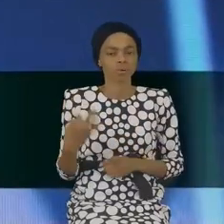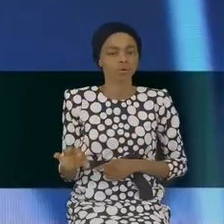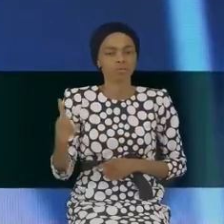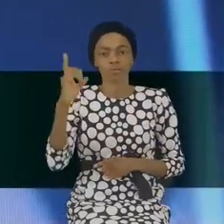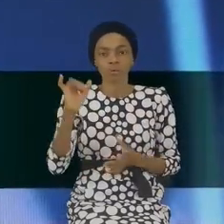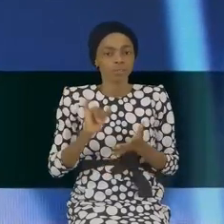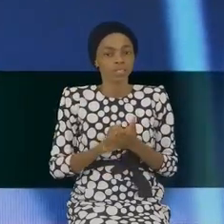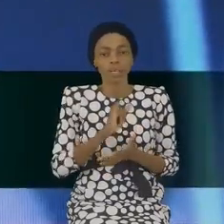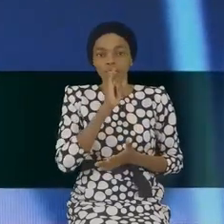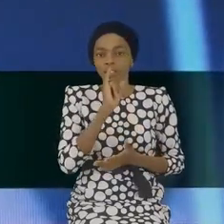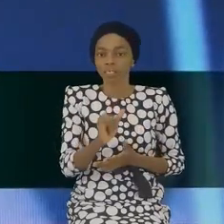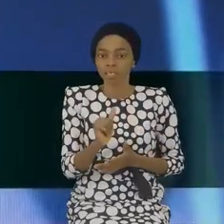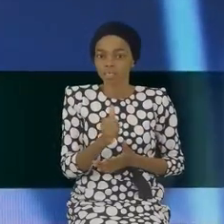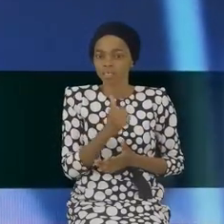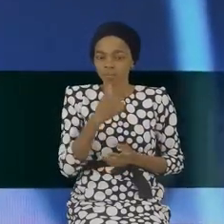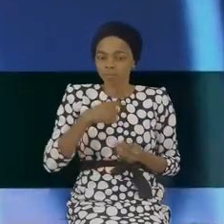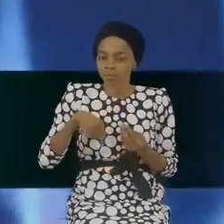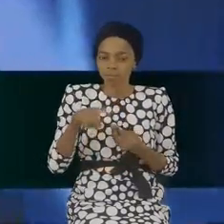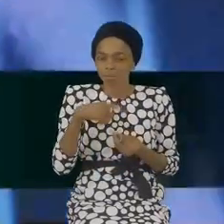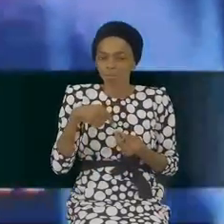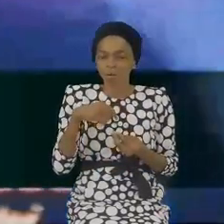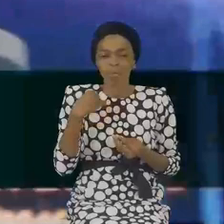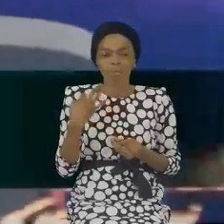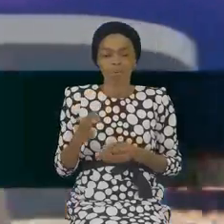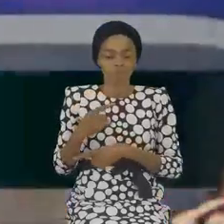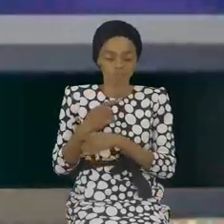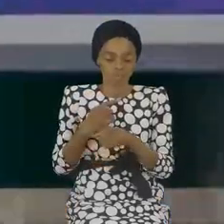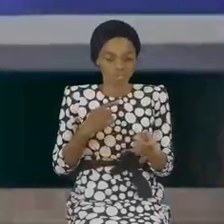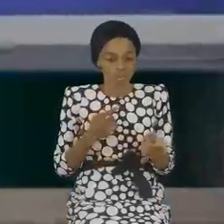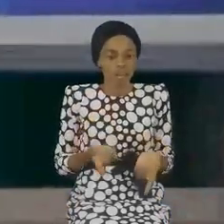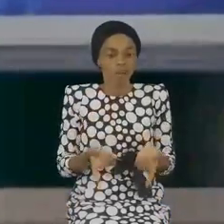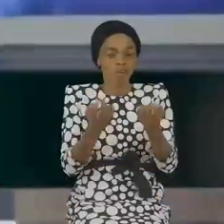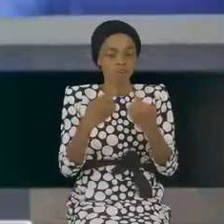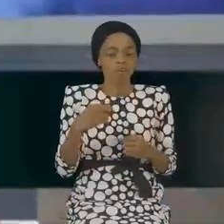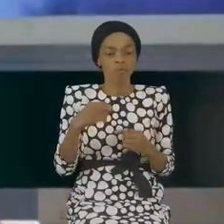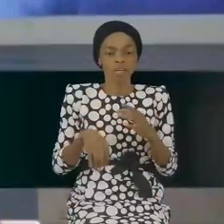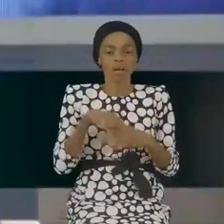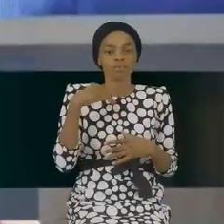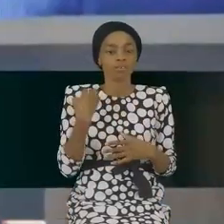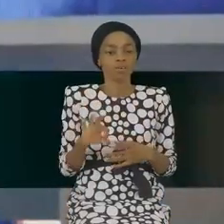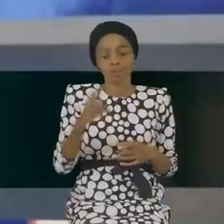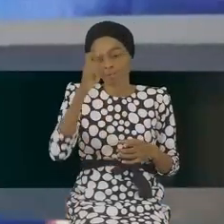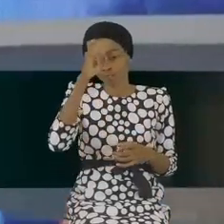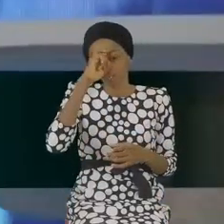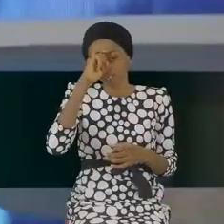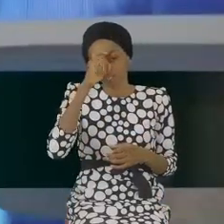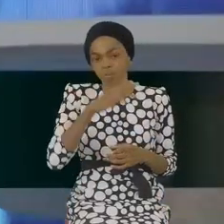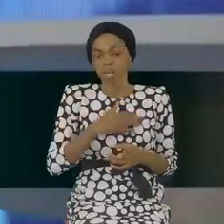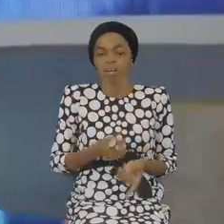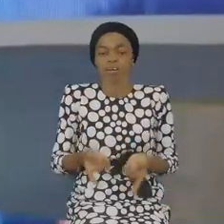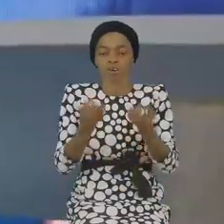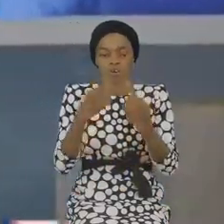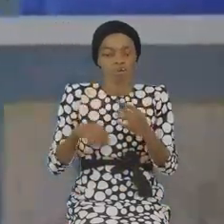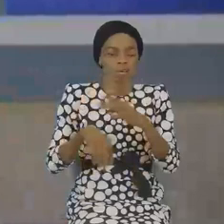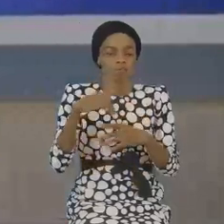Voilà ainsi le résumé de leur sortie d'Égypte et de leur entrée dans le